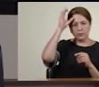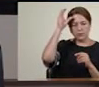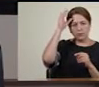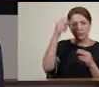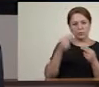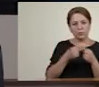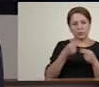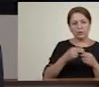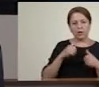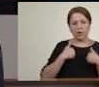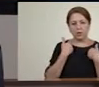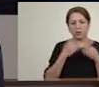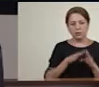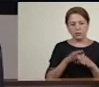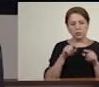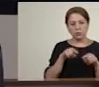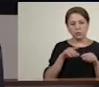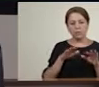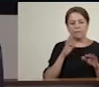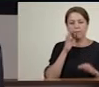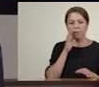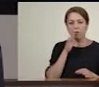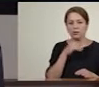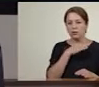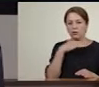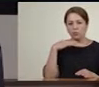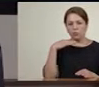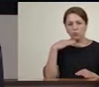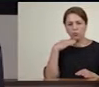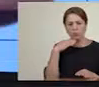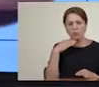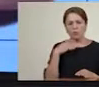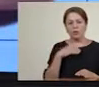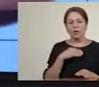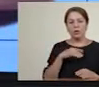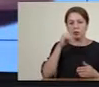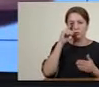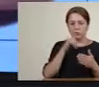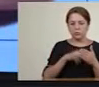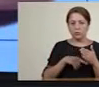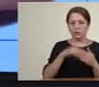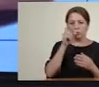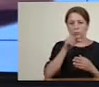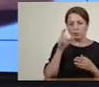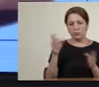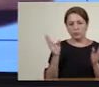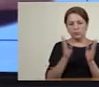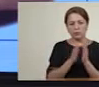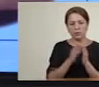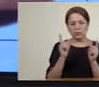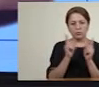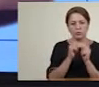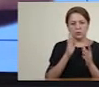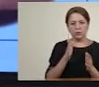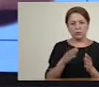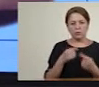qiladi. Ana o'sha jarayonda bir nechta ishonchli ulamolar bilan uchrashadi.